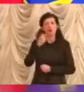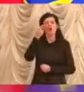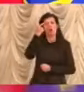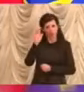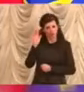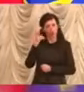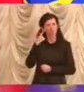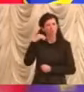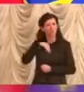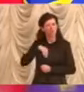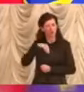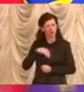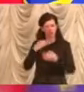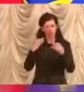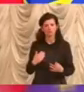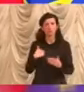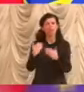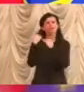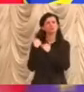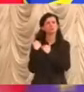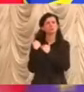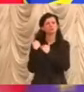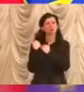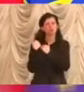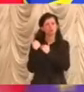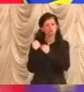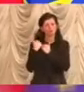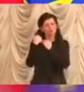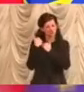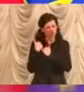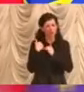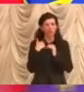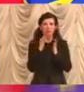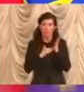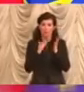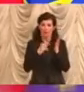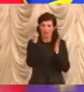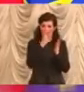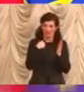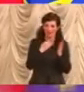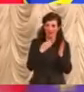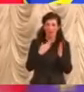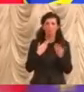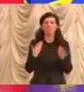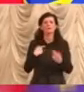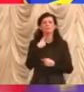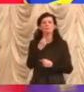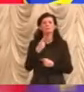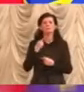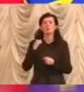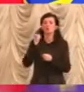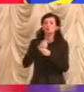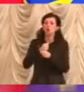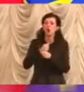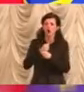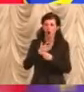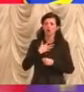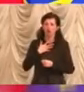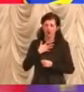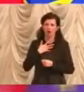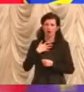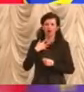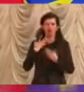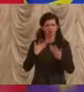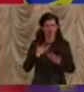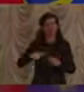responsabilità è la prudenza che vi contraddistingue che la storia è con noi e vedremo alla fine la storia quale